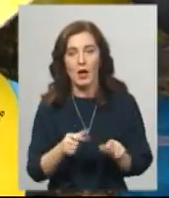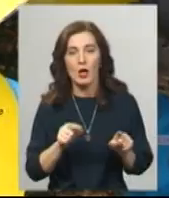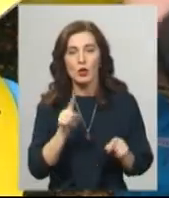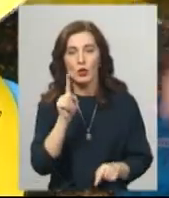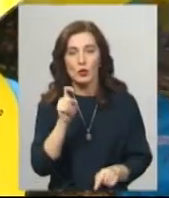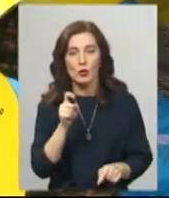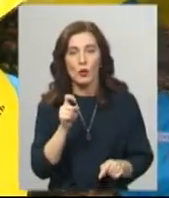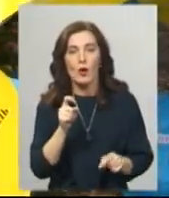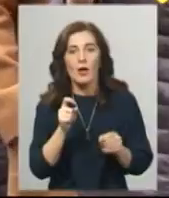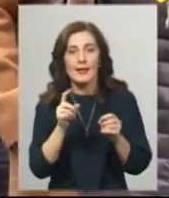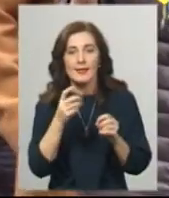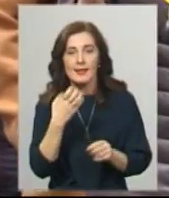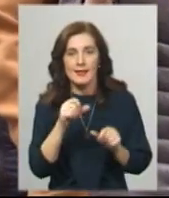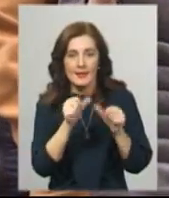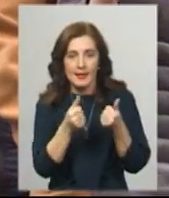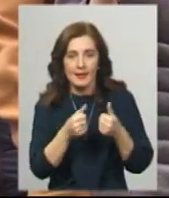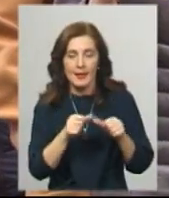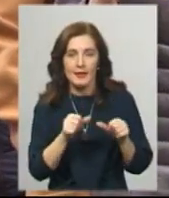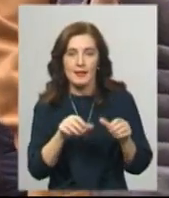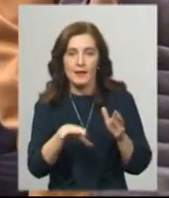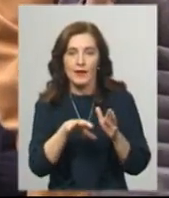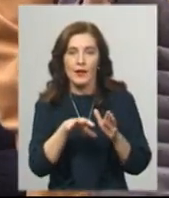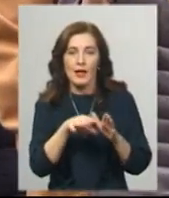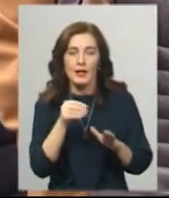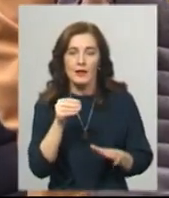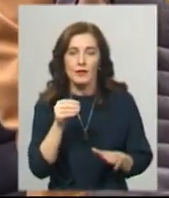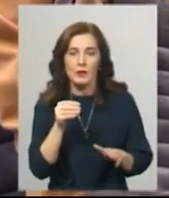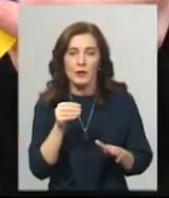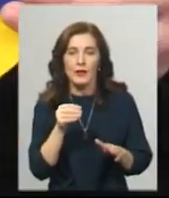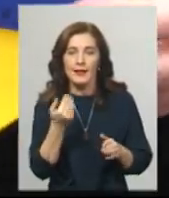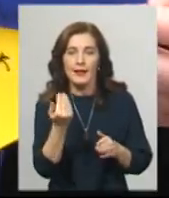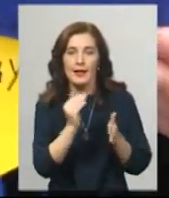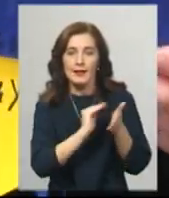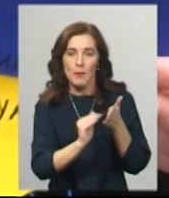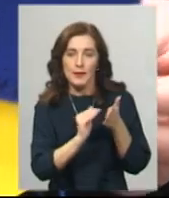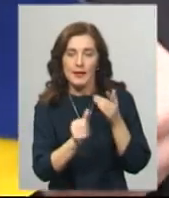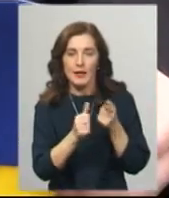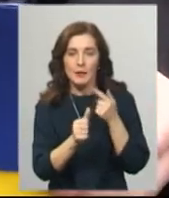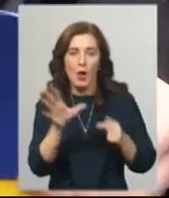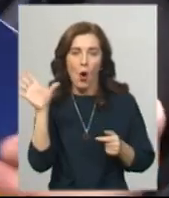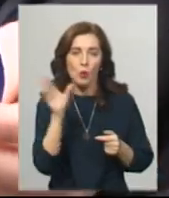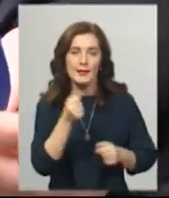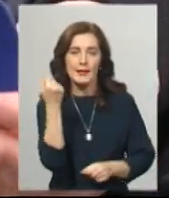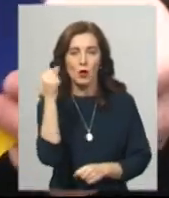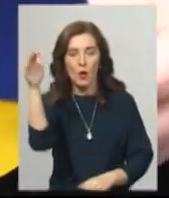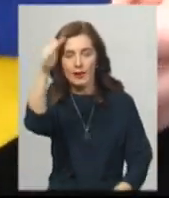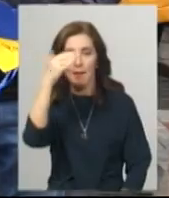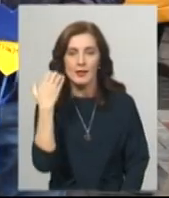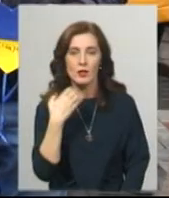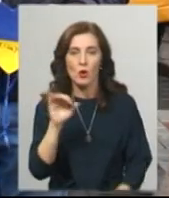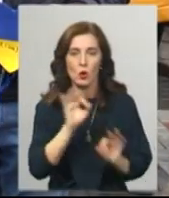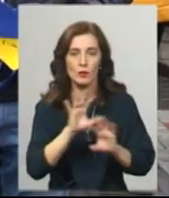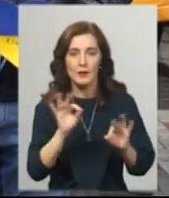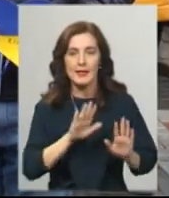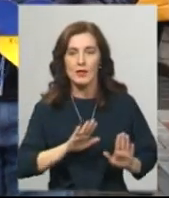сердець виготовили учні Хмельницького ліцею номер 15 імені Олександра Співачука. На них написали імена усіх героїв Небесної Сотні, розповідає